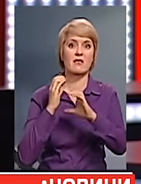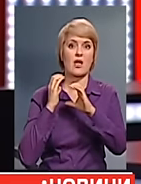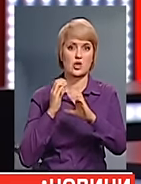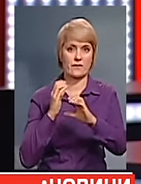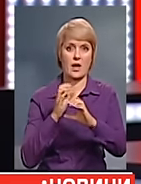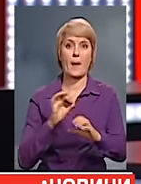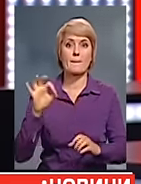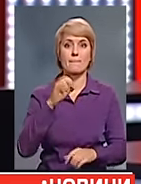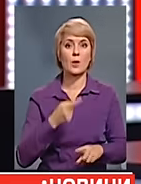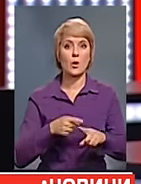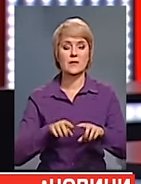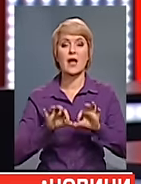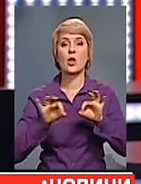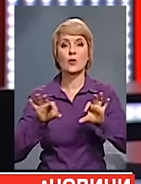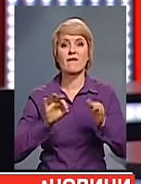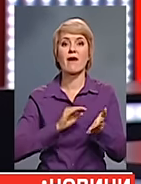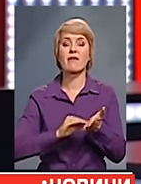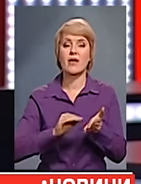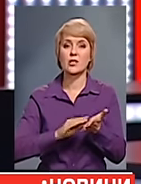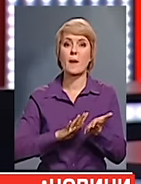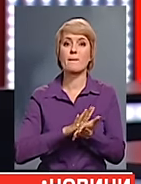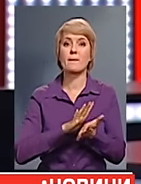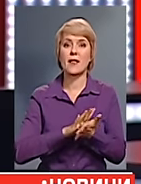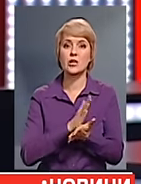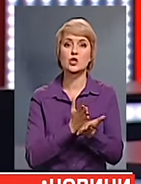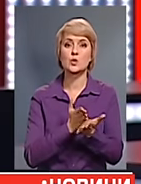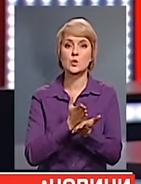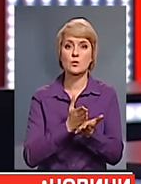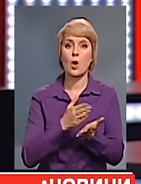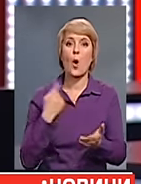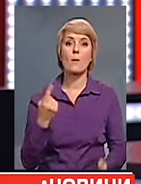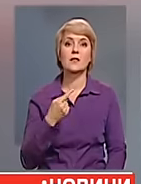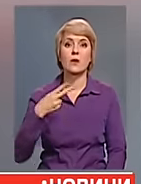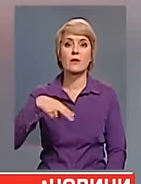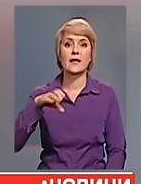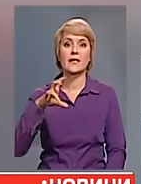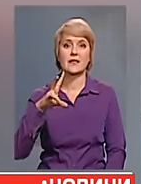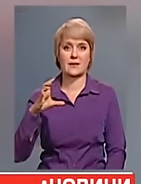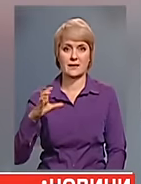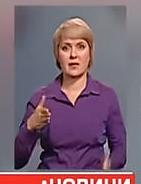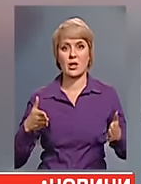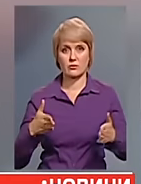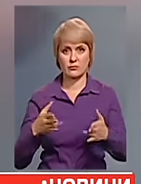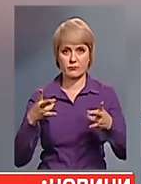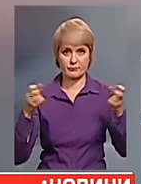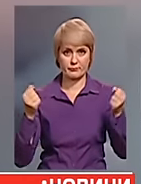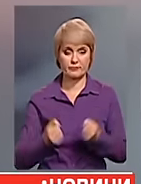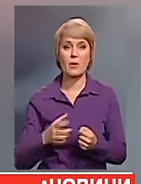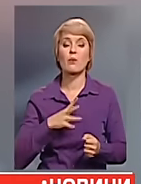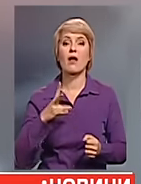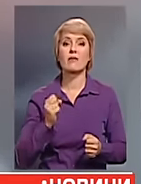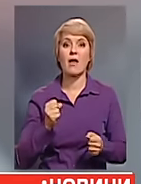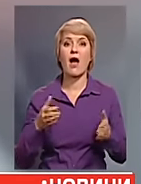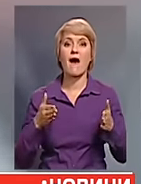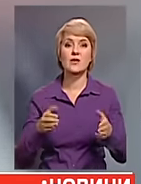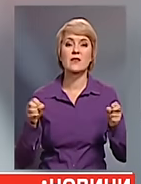на Першому розказав речник прес-служби обласної ДСНС Андрій Козак. Дорожньо-транспортна пригода сталася на аварійно-небезпечному